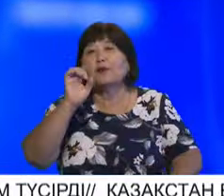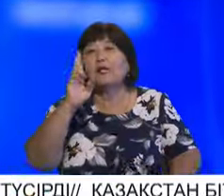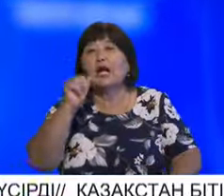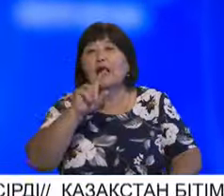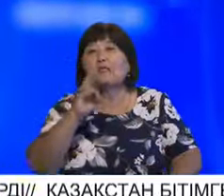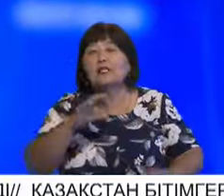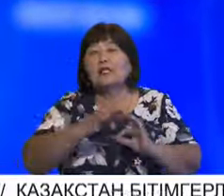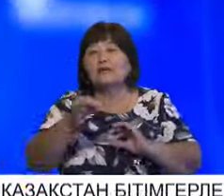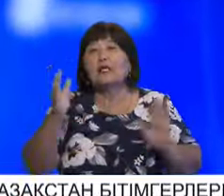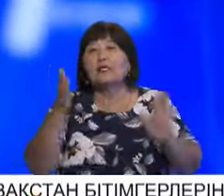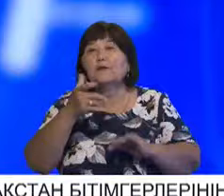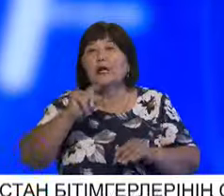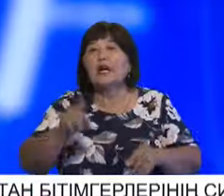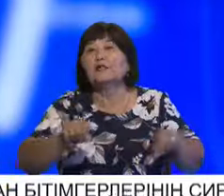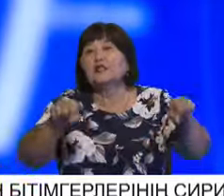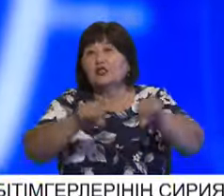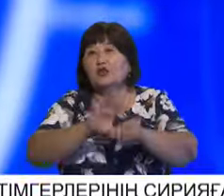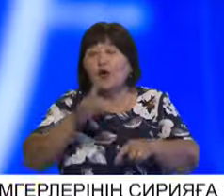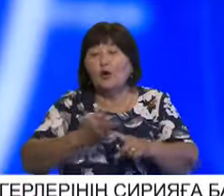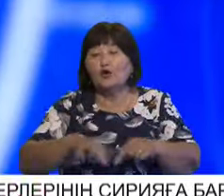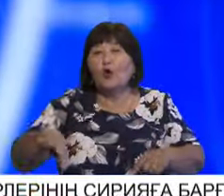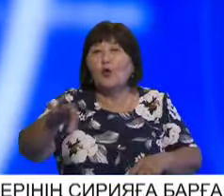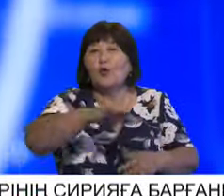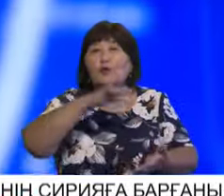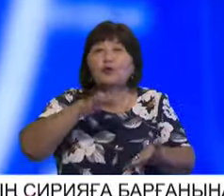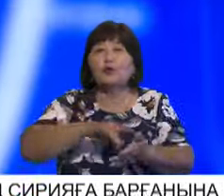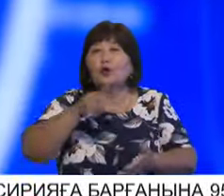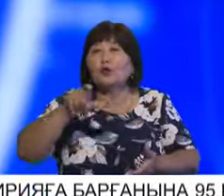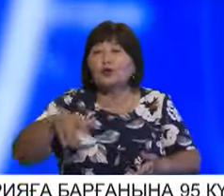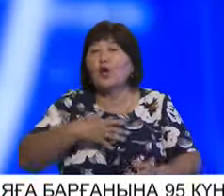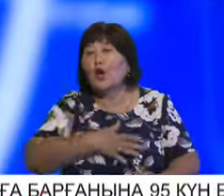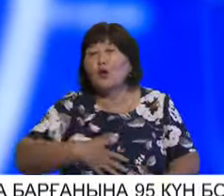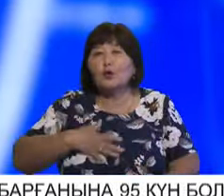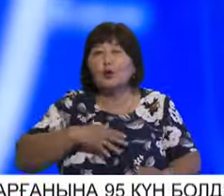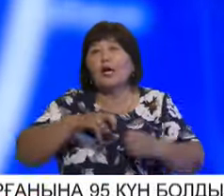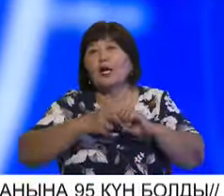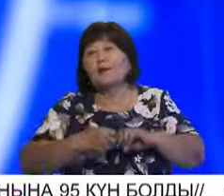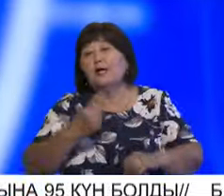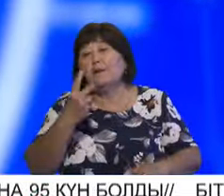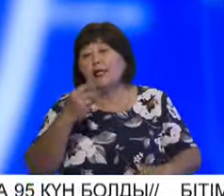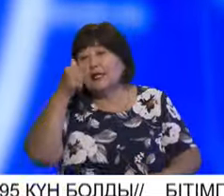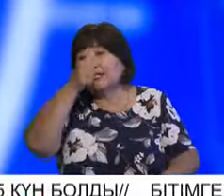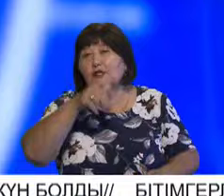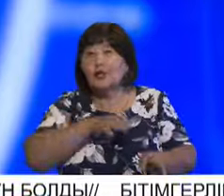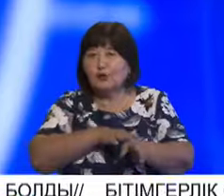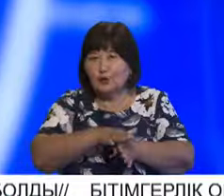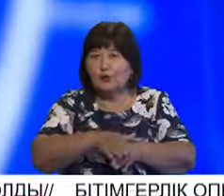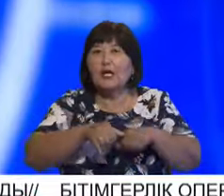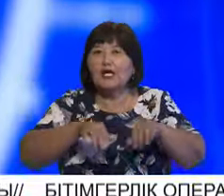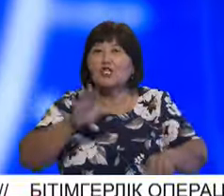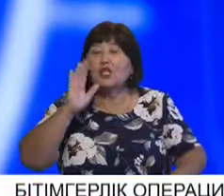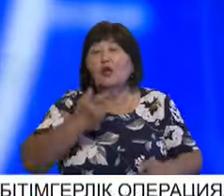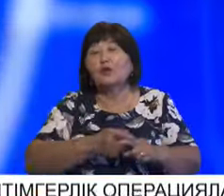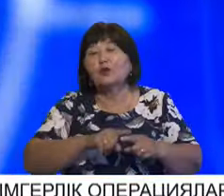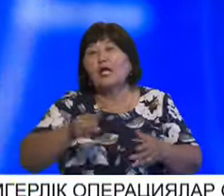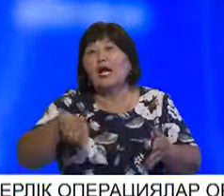елді мекеніне табиғи газ жеткізілмек. Осылайша облыс орталығының тұрғындарын толғандырған мәселе бірер жылдың бедерінде толыққанды шешіледі.